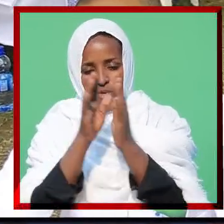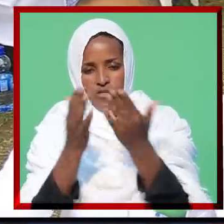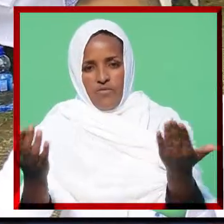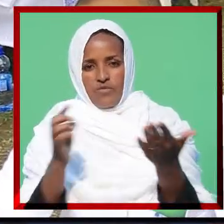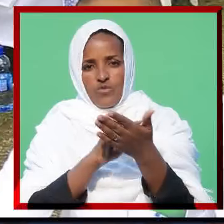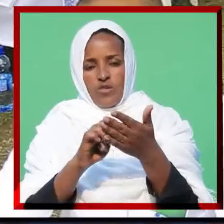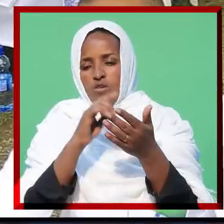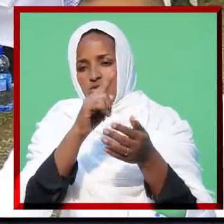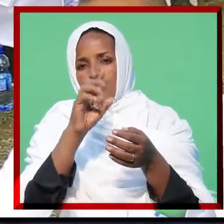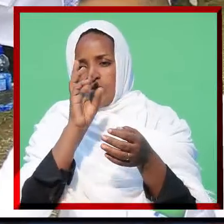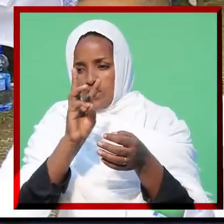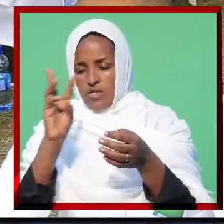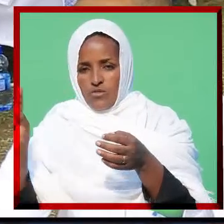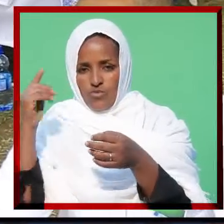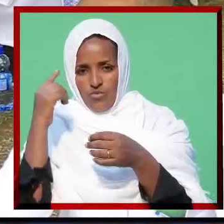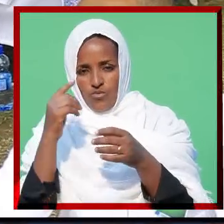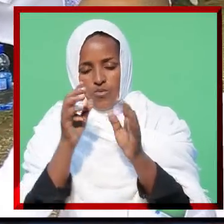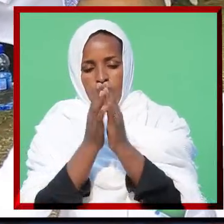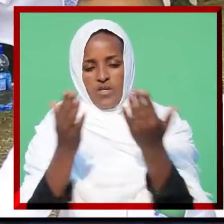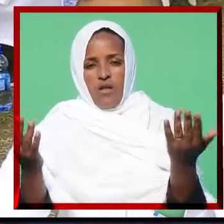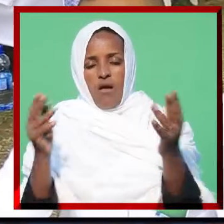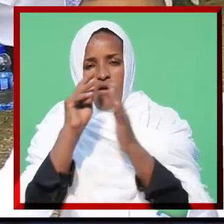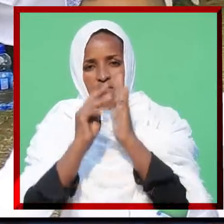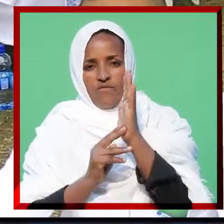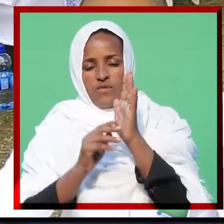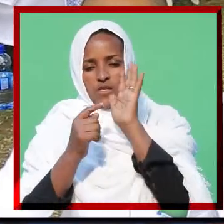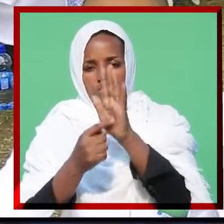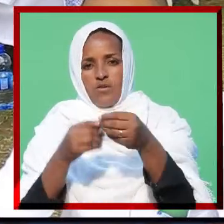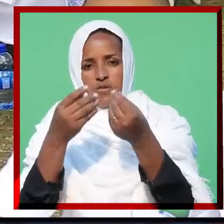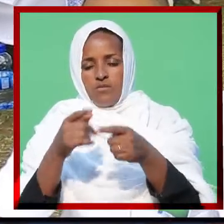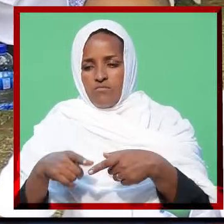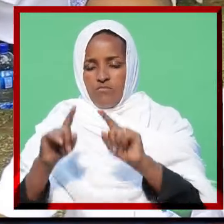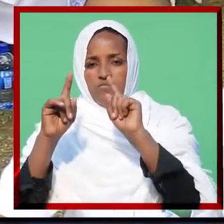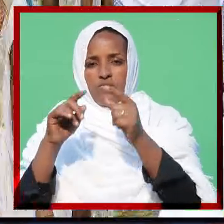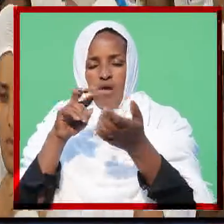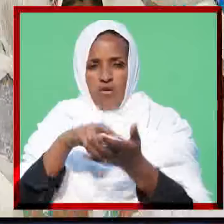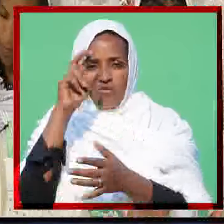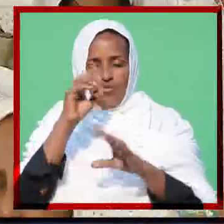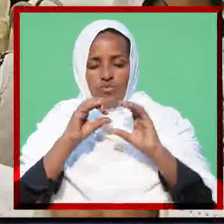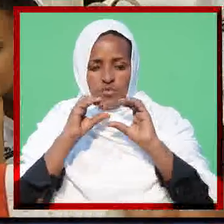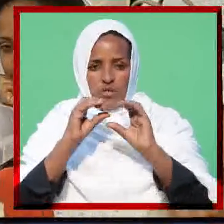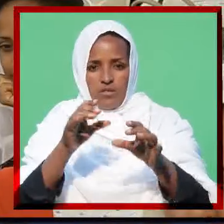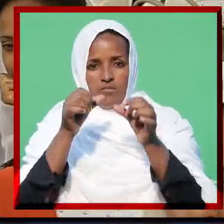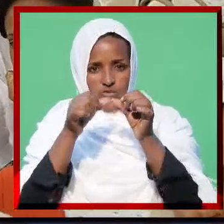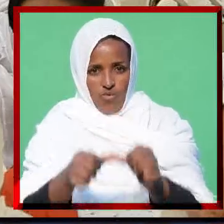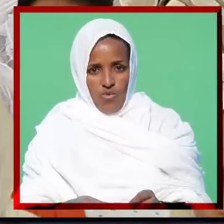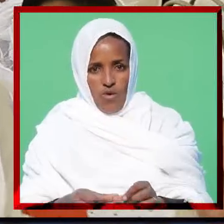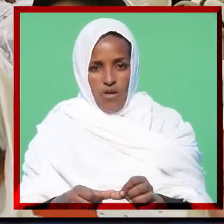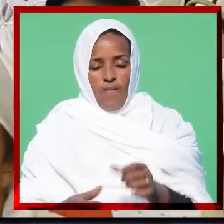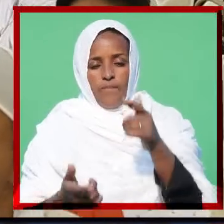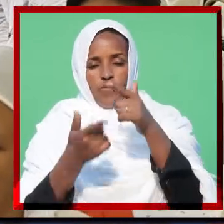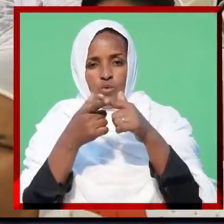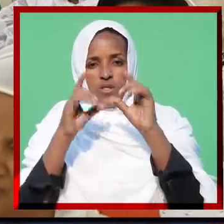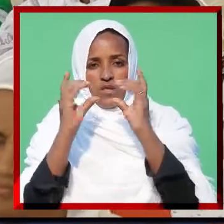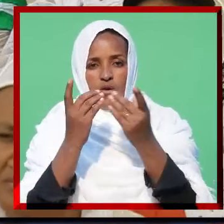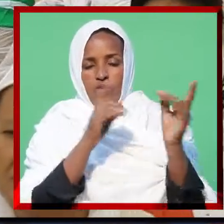እነሱ ስለሚቀበሉት 66ቱ ምዕራፍ ጠቅሰው ስለሚያቀርቡት ትችትና ነቀፋ አንስቶ ሲያስተምረን ቆይቷል።